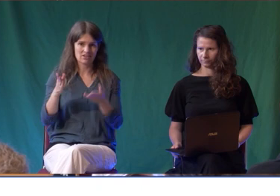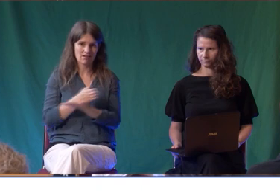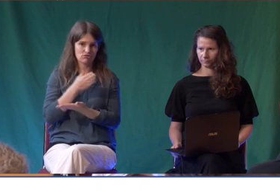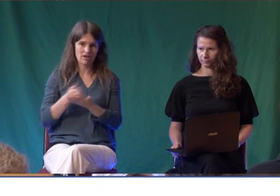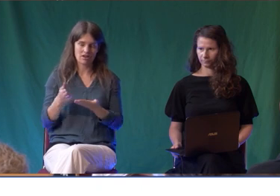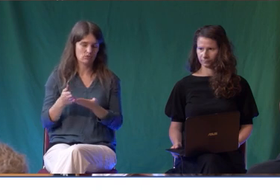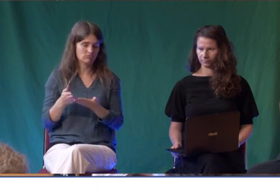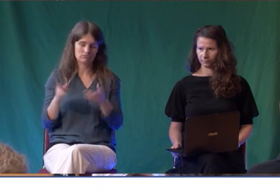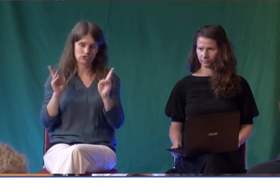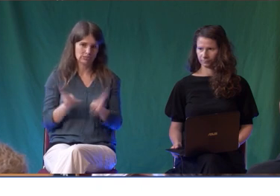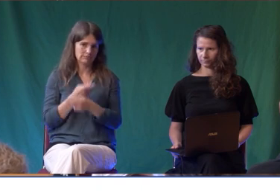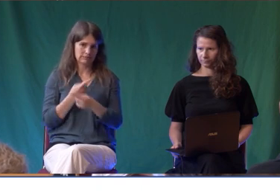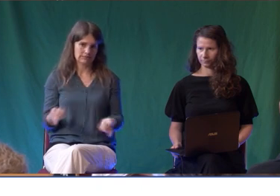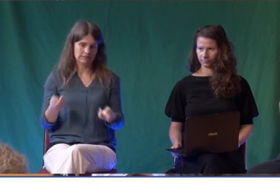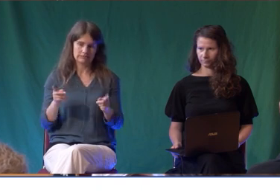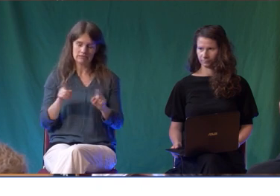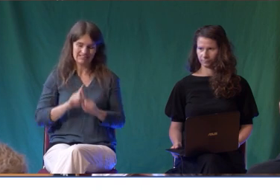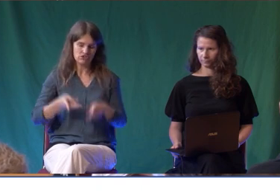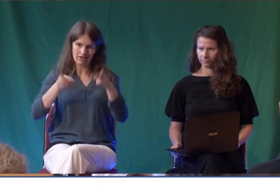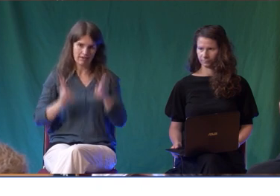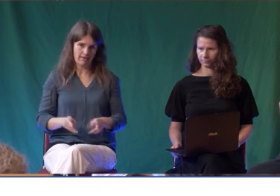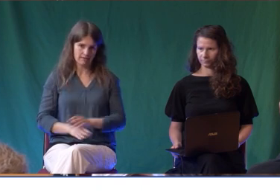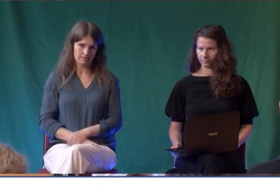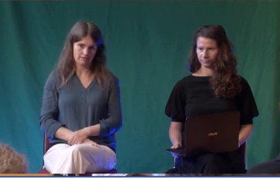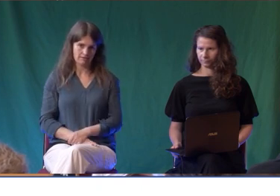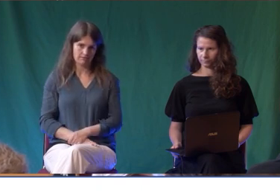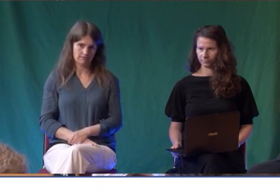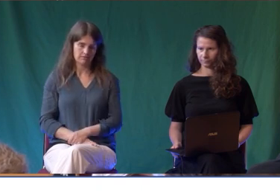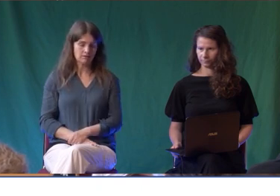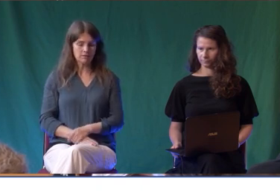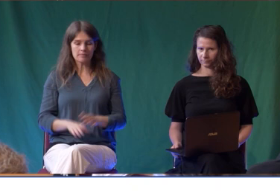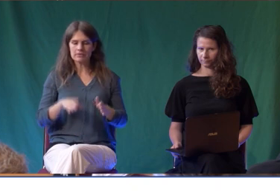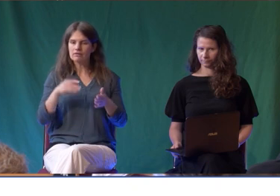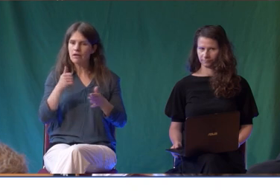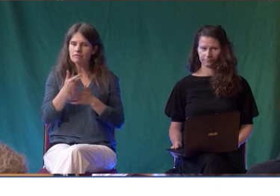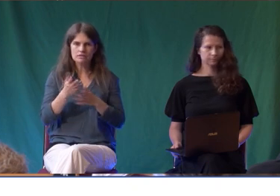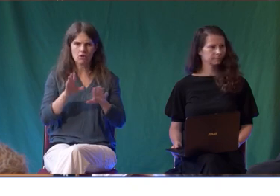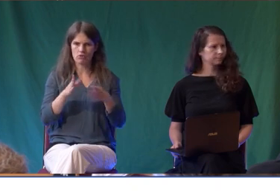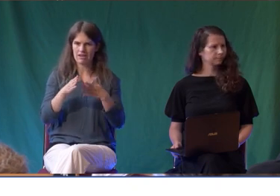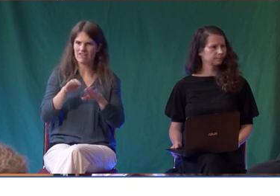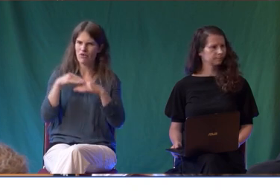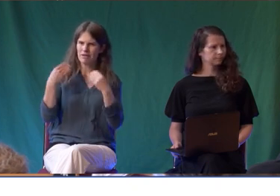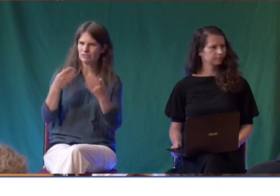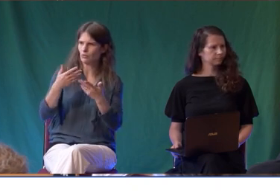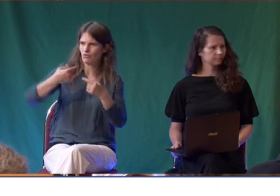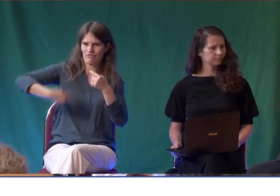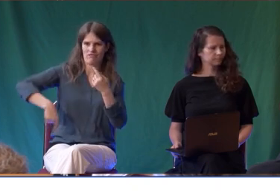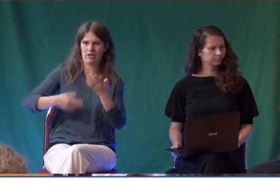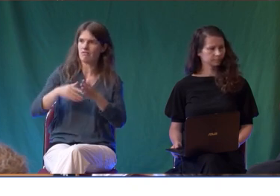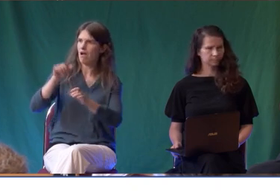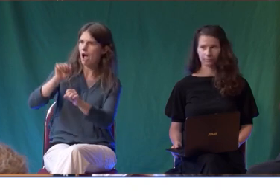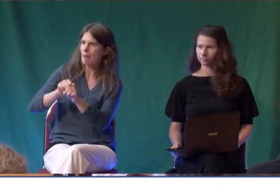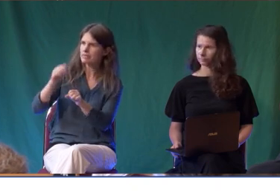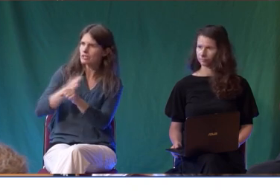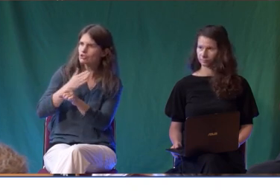es fehlen Informationen wie können die Ämter richtig entscheiden welche